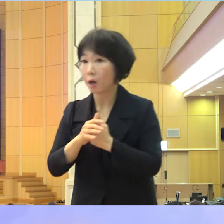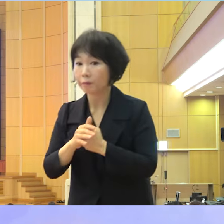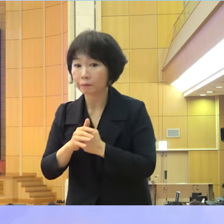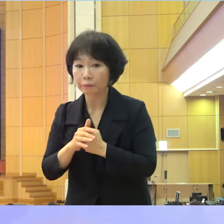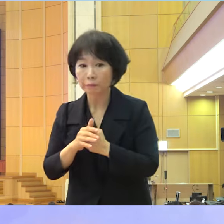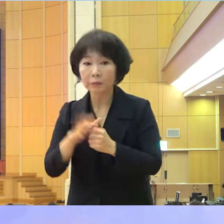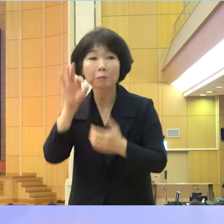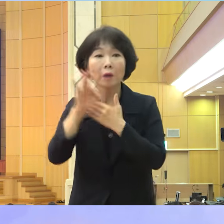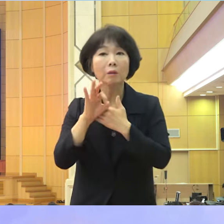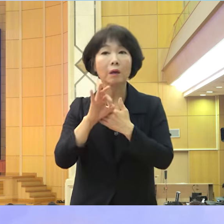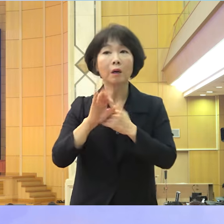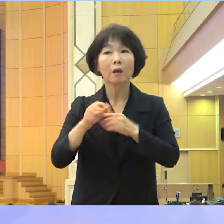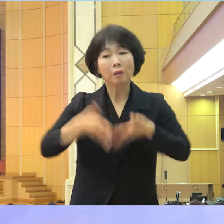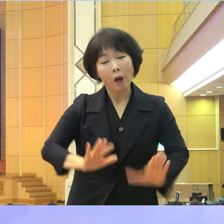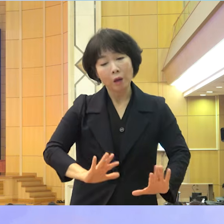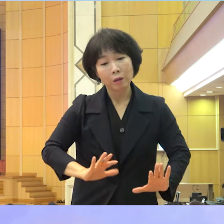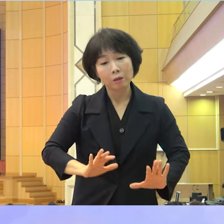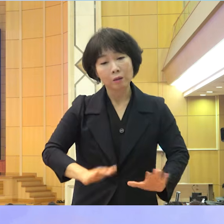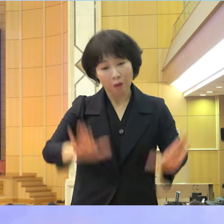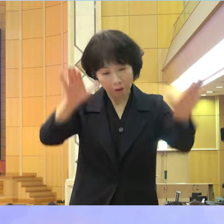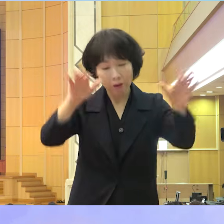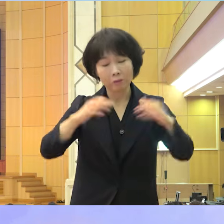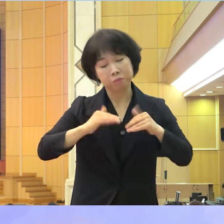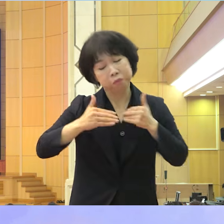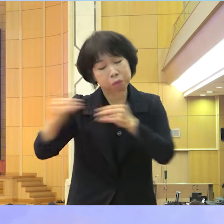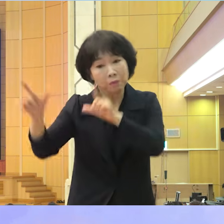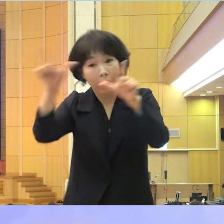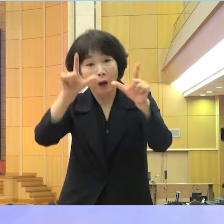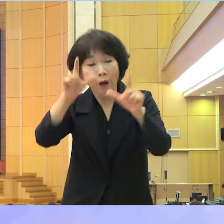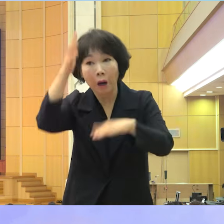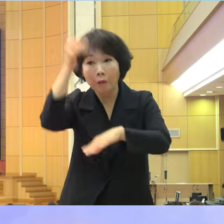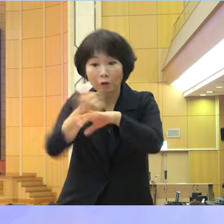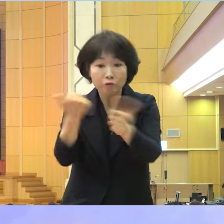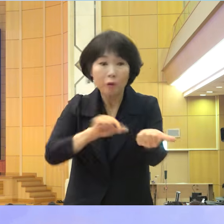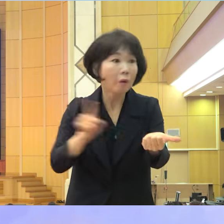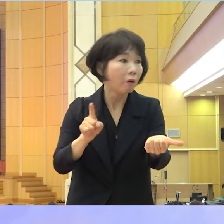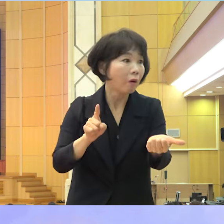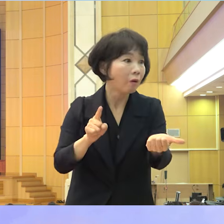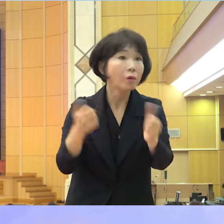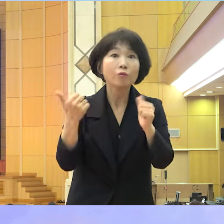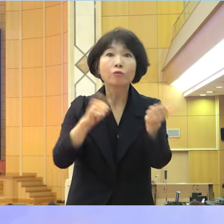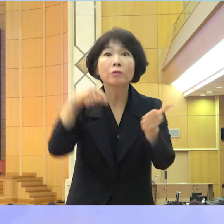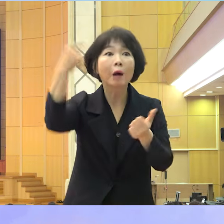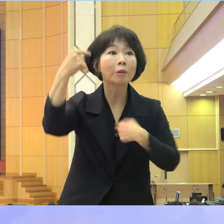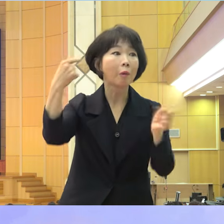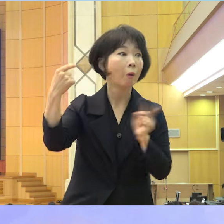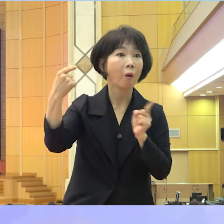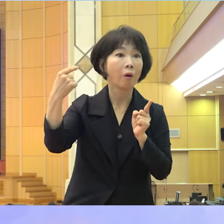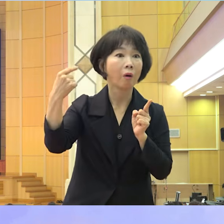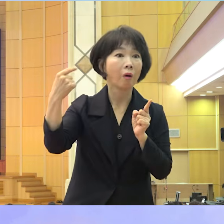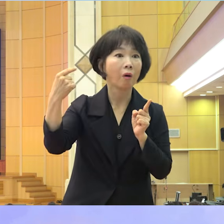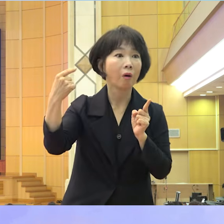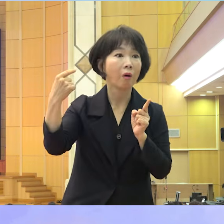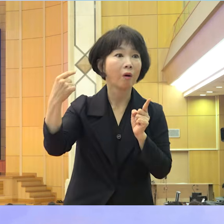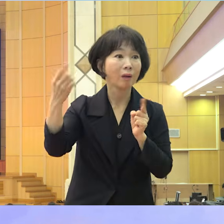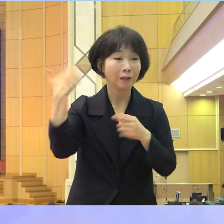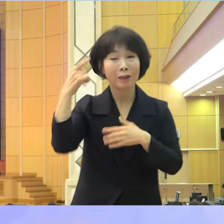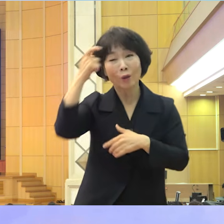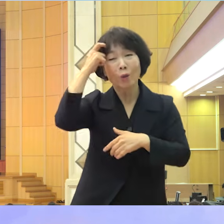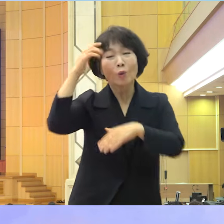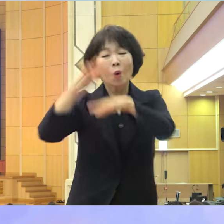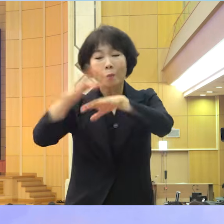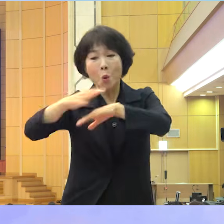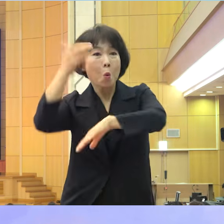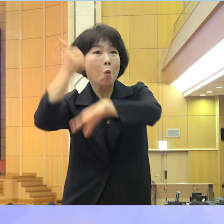그냥 죽었다, 솔로몬이 말했듯이 인류 역사에 솔로몬만큼 부귀영화 누린 사람